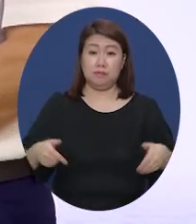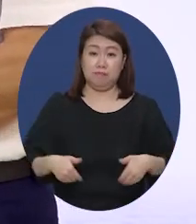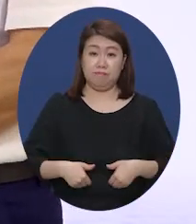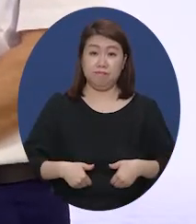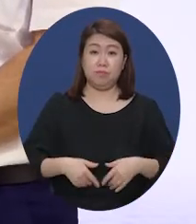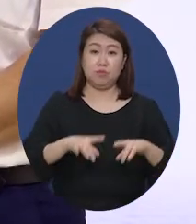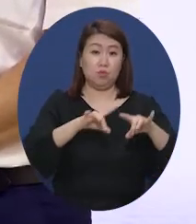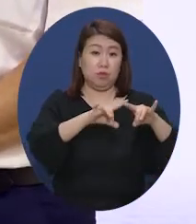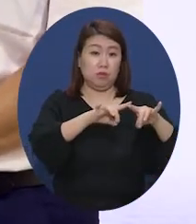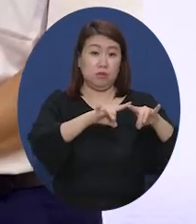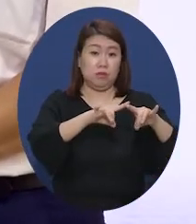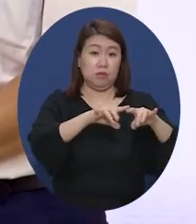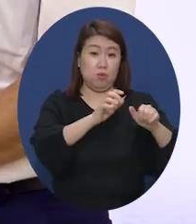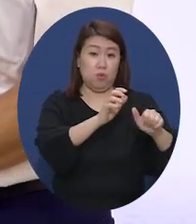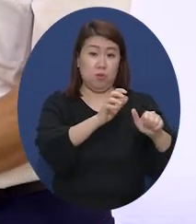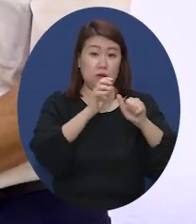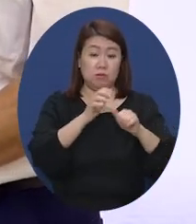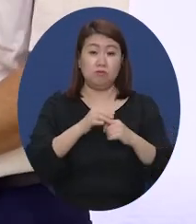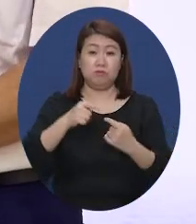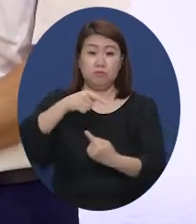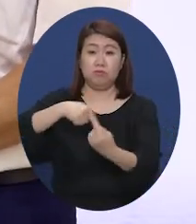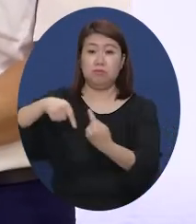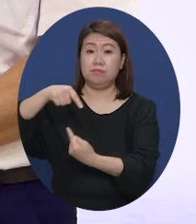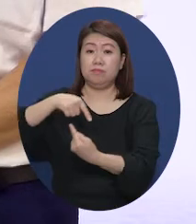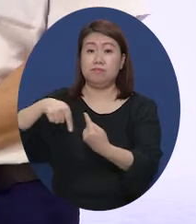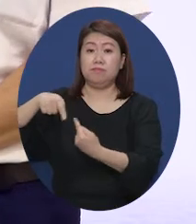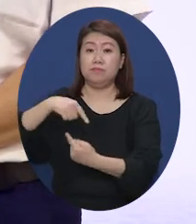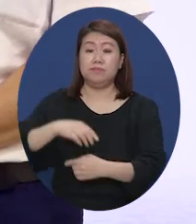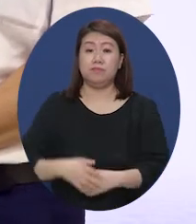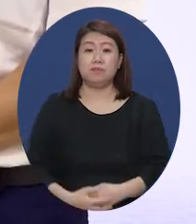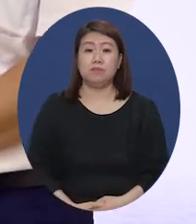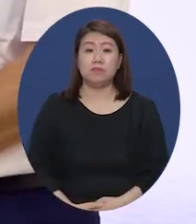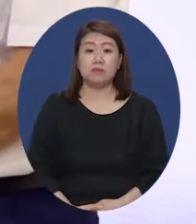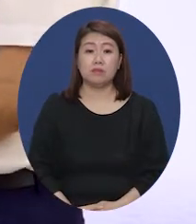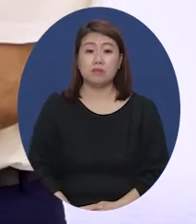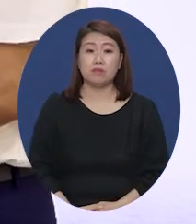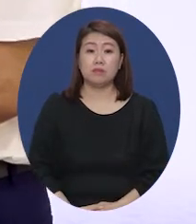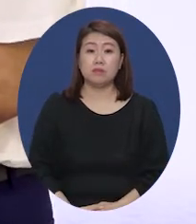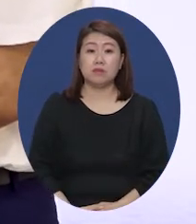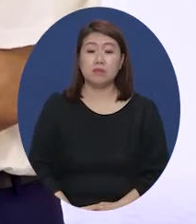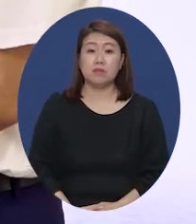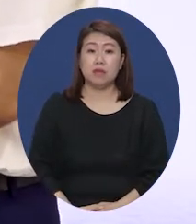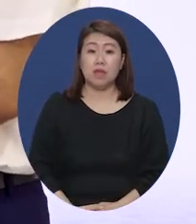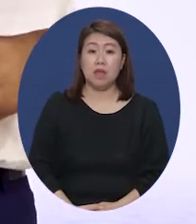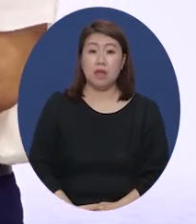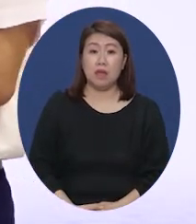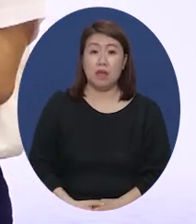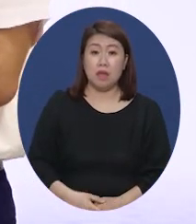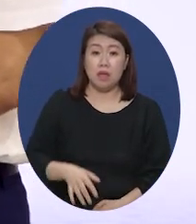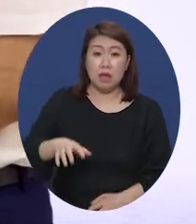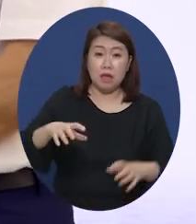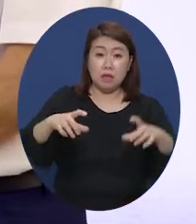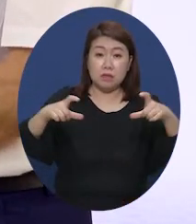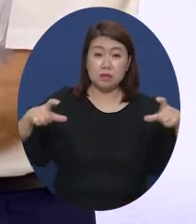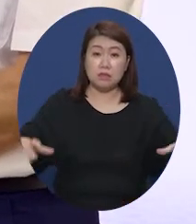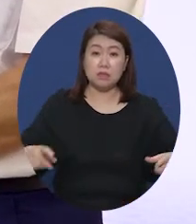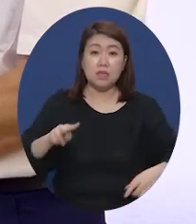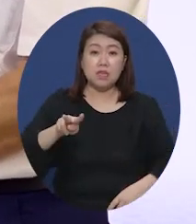가지가 가전제품이 이제 돌아가려면 전기가 필요한데, 지금까지 보면 약 아마존